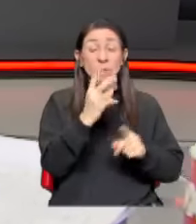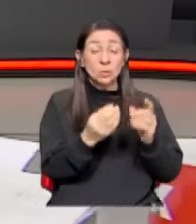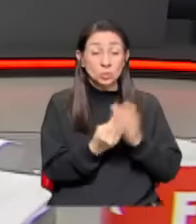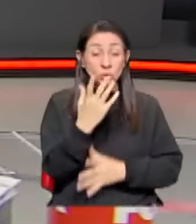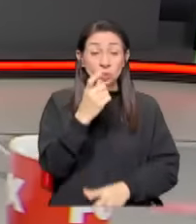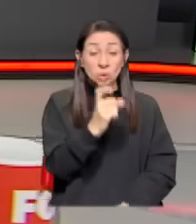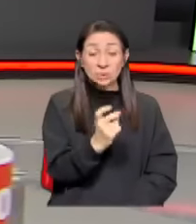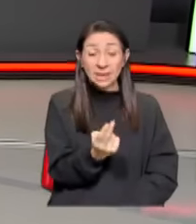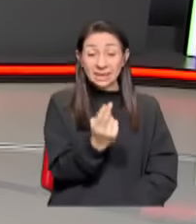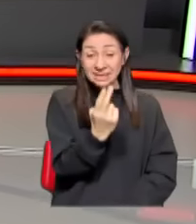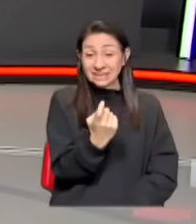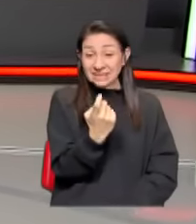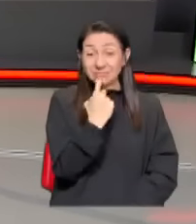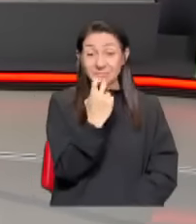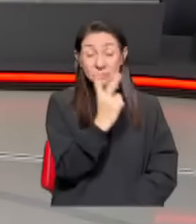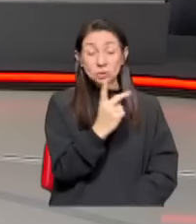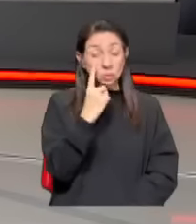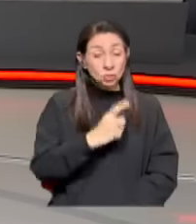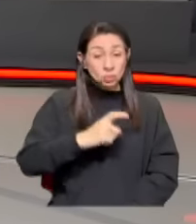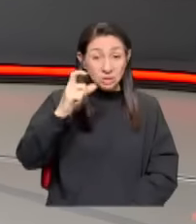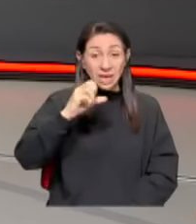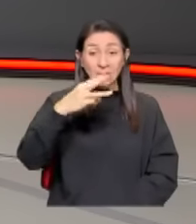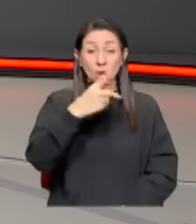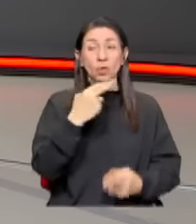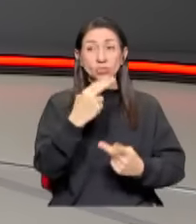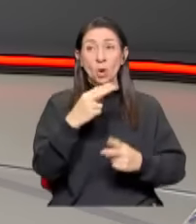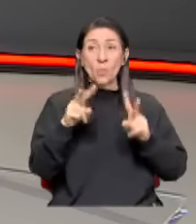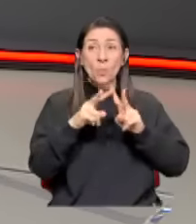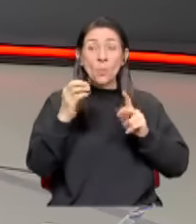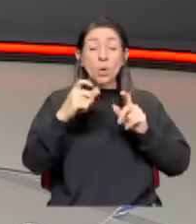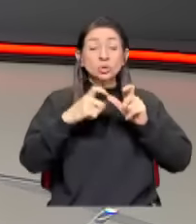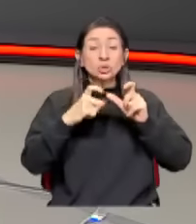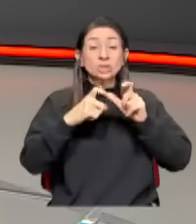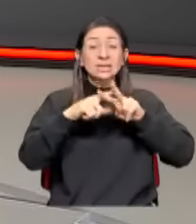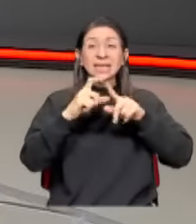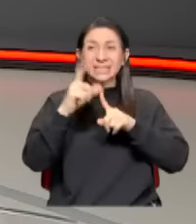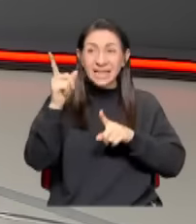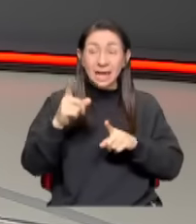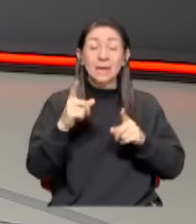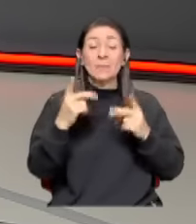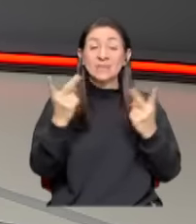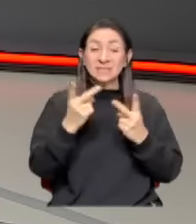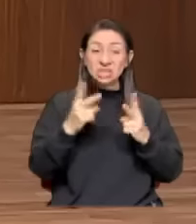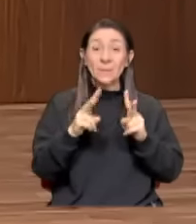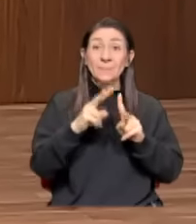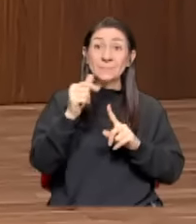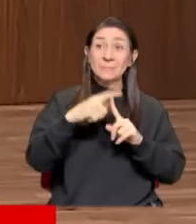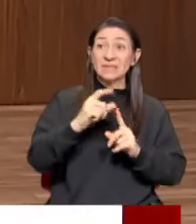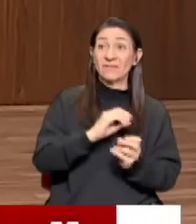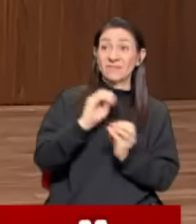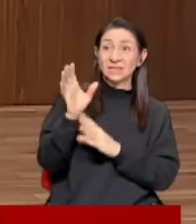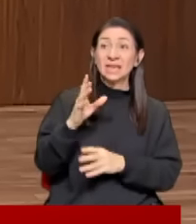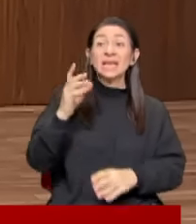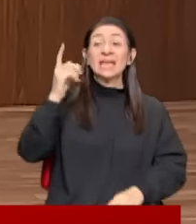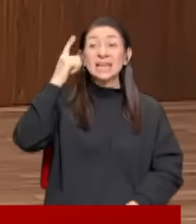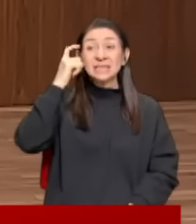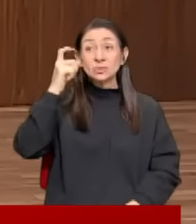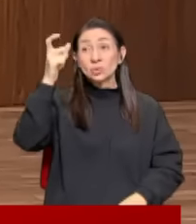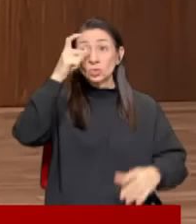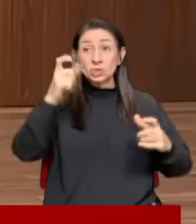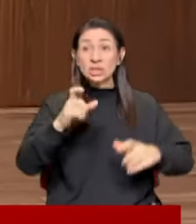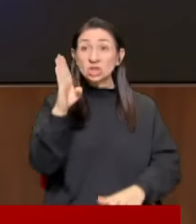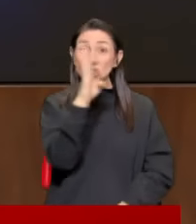kuruluşunun 97. yıl dönümü. Cumhurbaşkanı Erdoğan konuştu ve Mossad'a mesajı MİT'ten verdi. İsrail'in